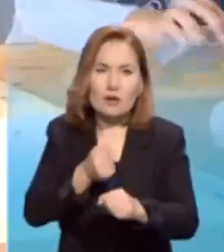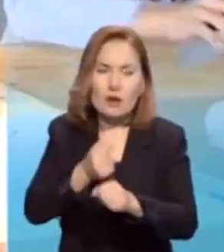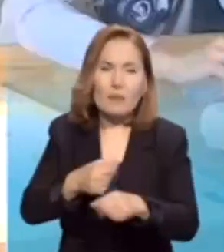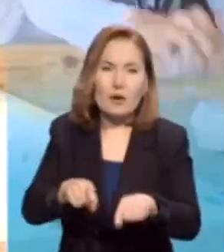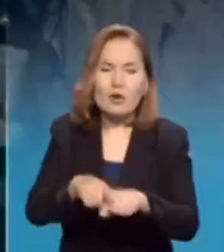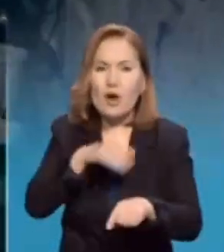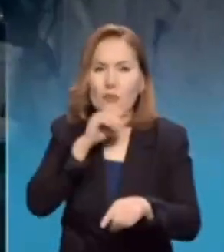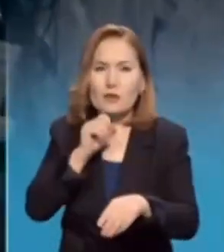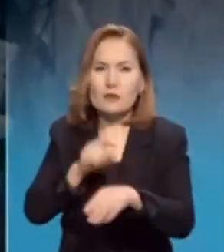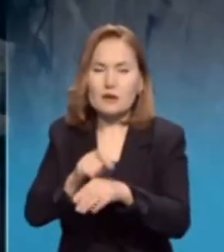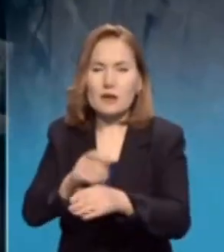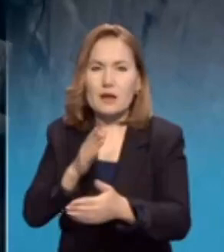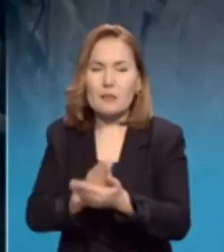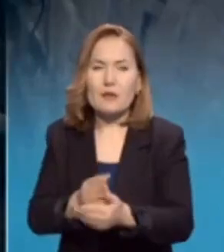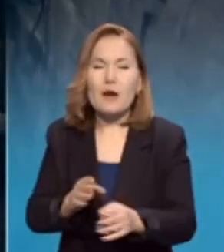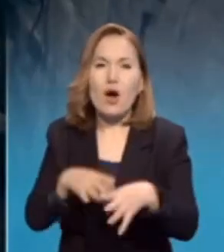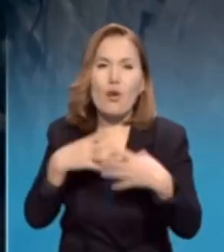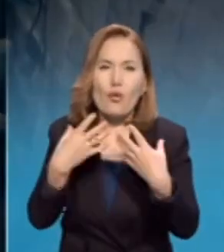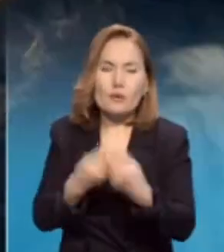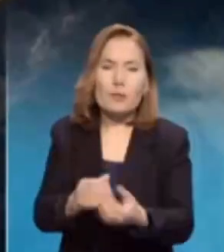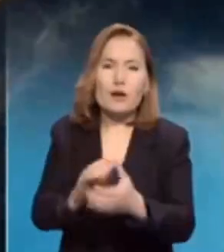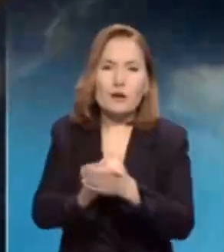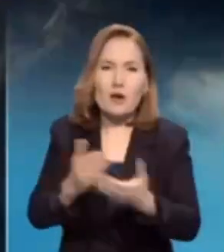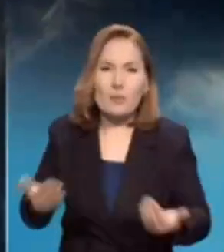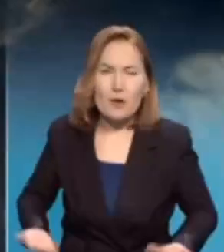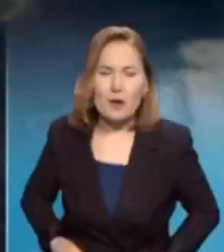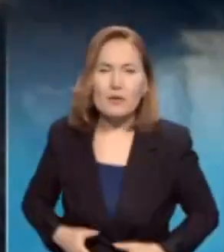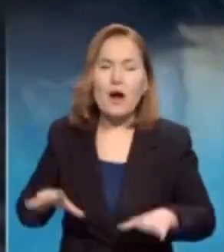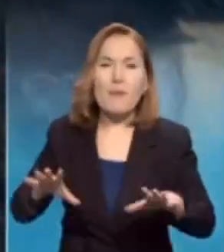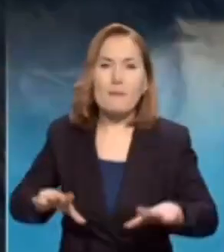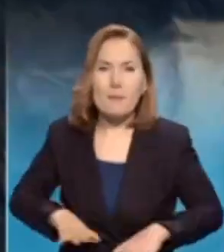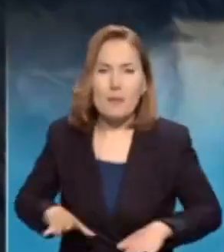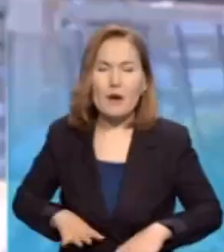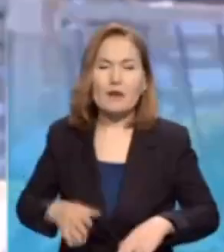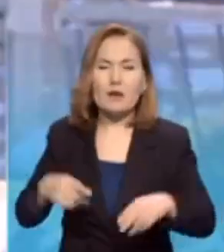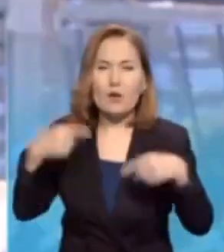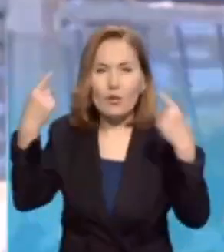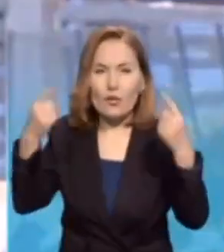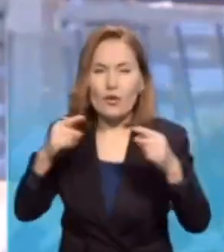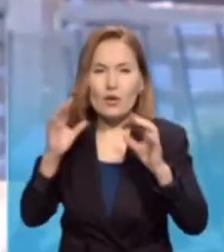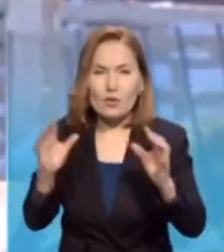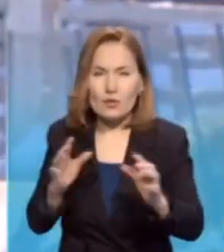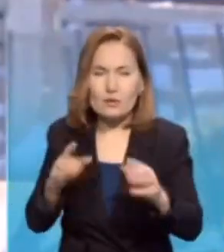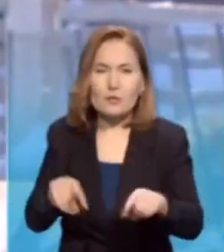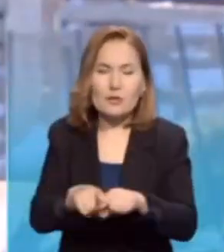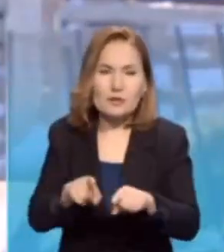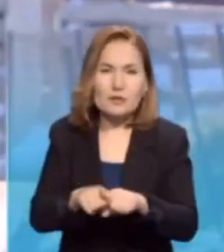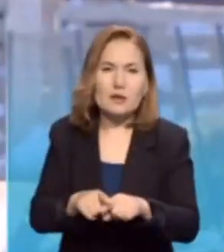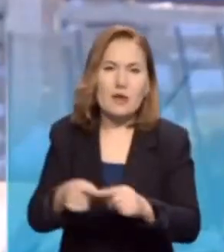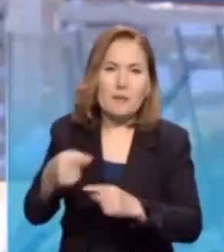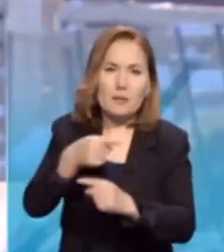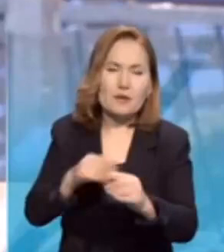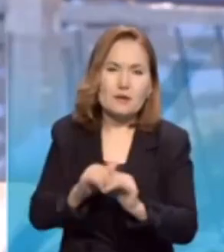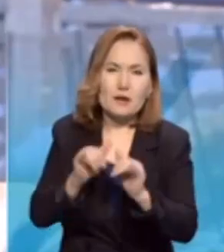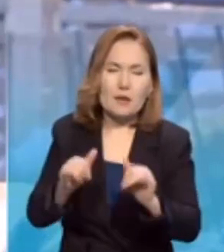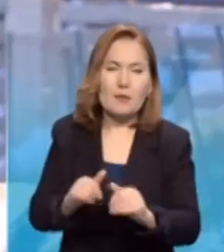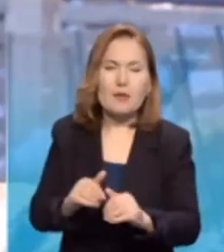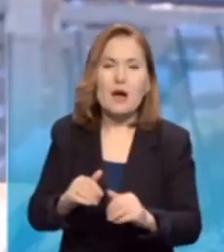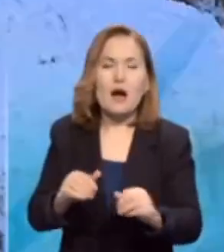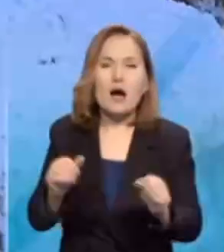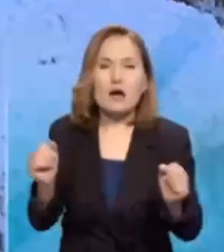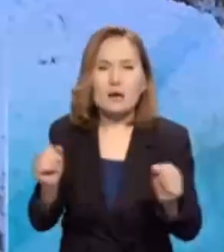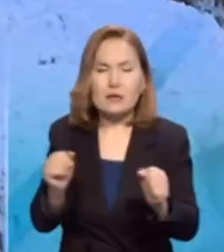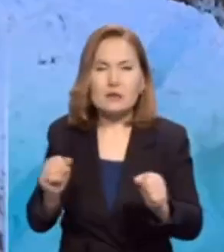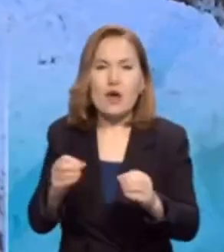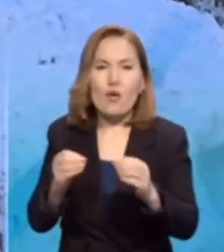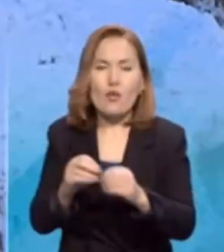Өнімдерге сұраныс мол. Бір отбасыдай болып мал ұстап, одан ет, сүт алады. Стоянды кішкене бір 10 литрдей сүт шығып жатыр.